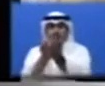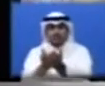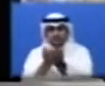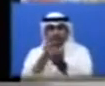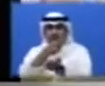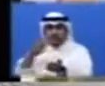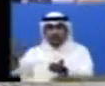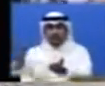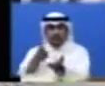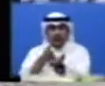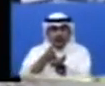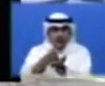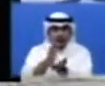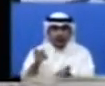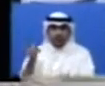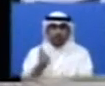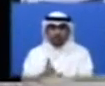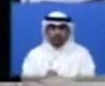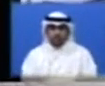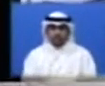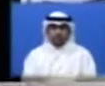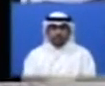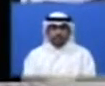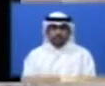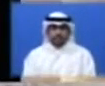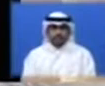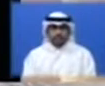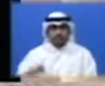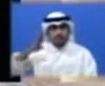دورتها 52. ونشكر الجامعة العربية